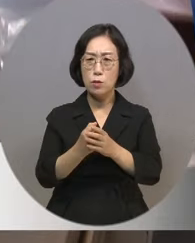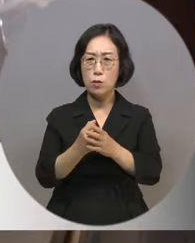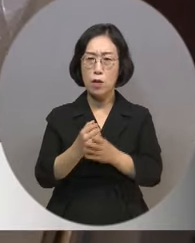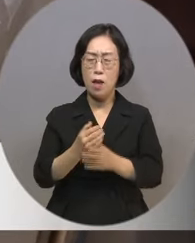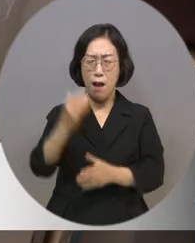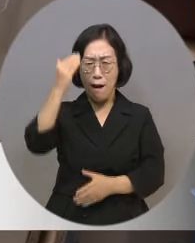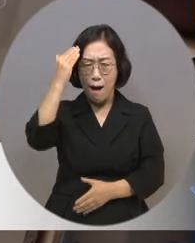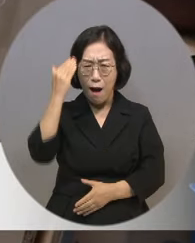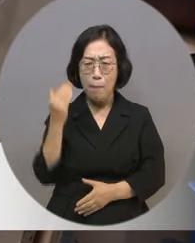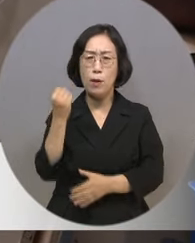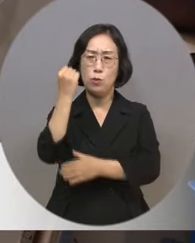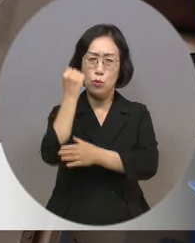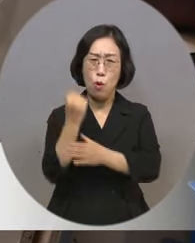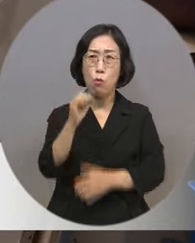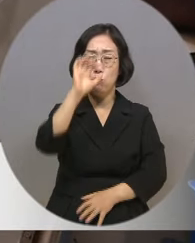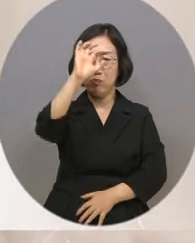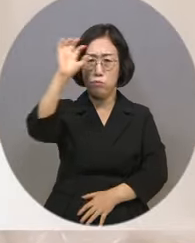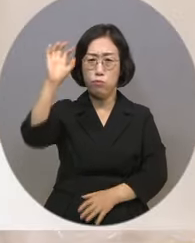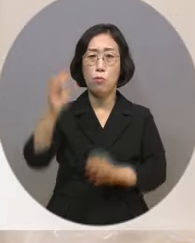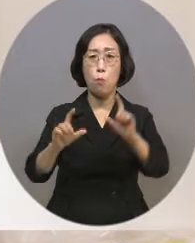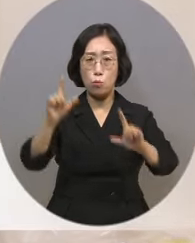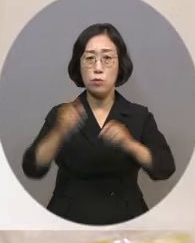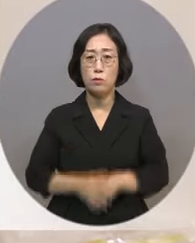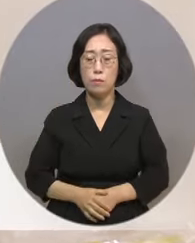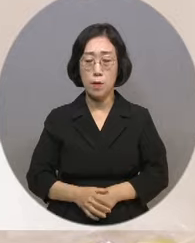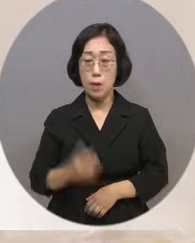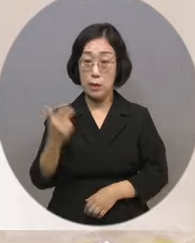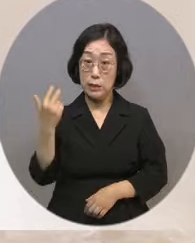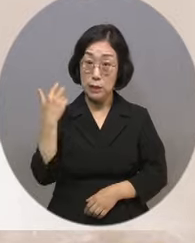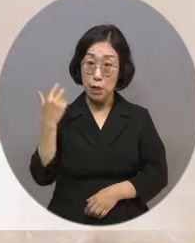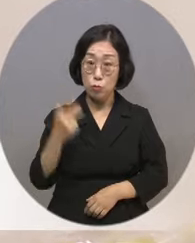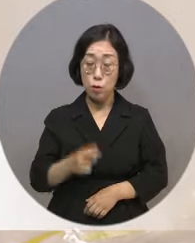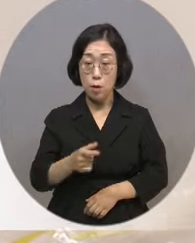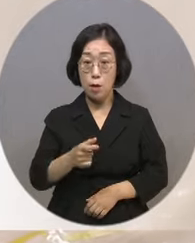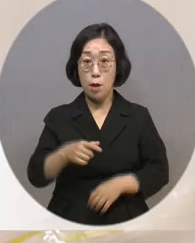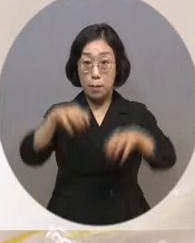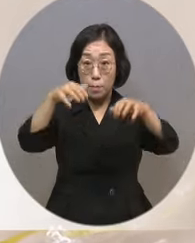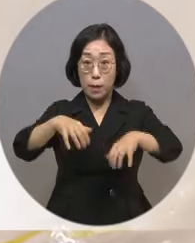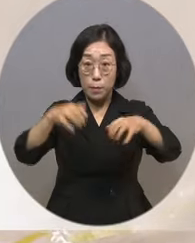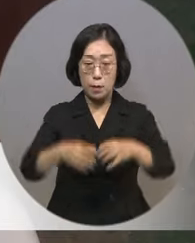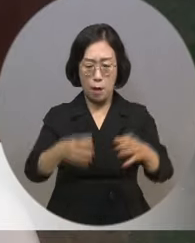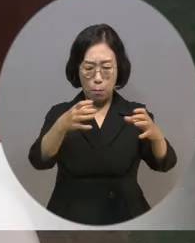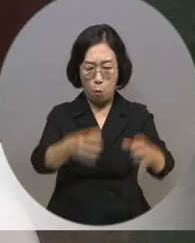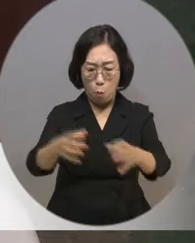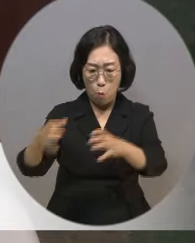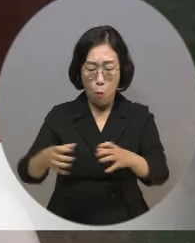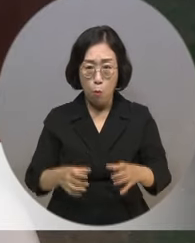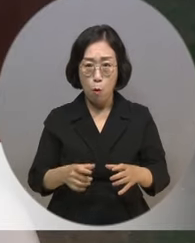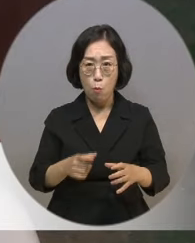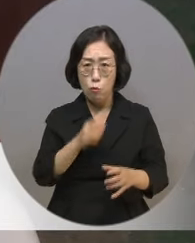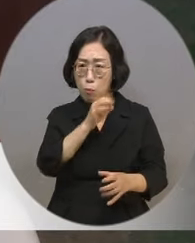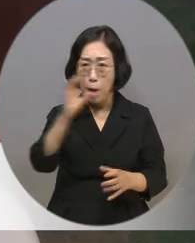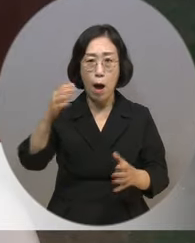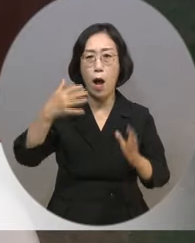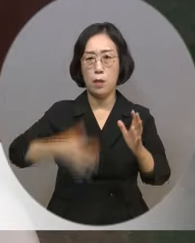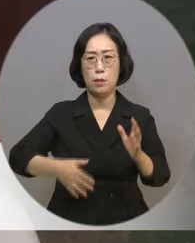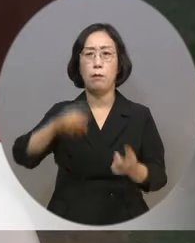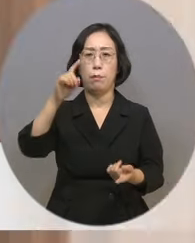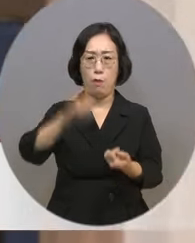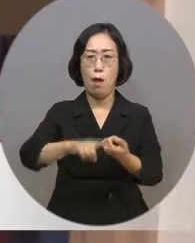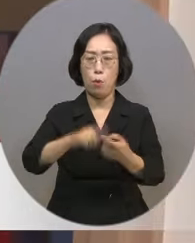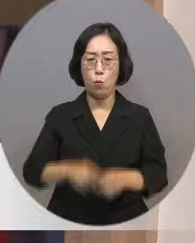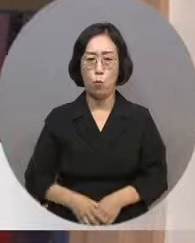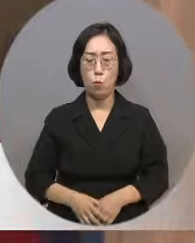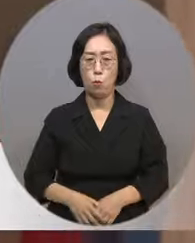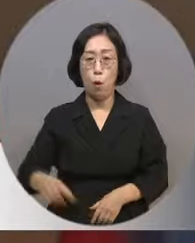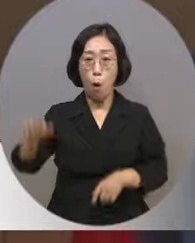여기서부터 벽에 누수가 시작되면서 지난주에 비가 왔을 때 저희가 모아놓은 물이 아직도 증발이 안 됐어요. 더 위험한